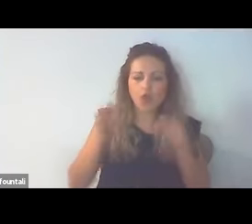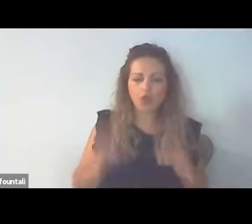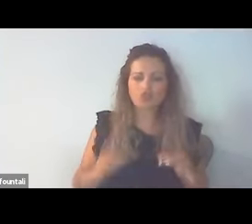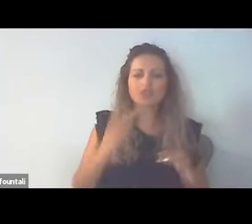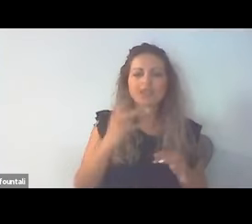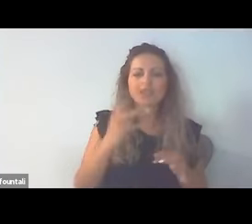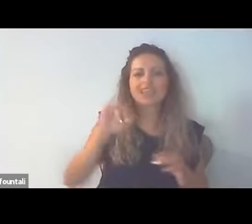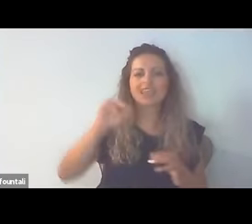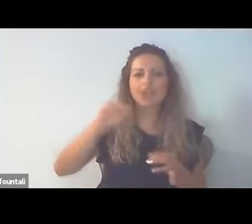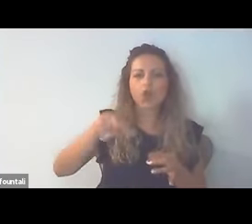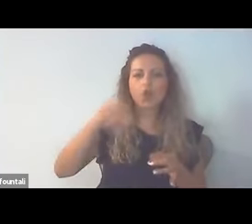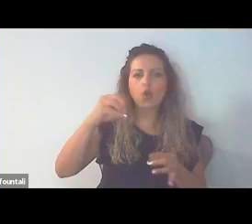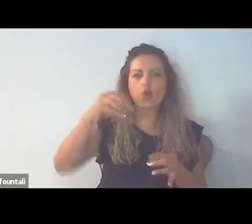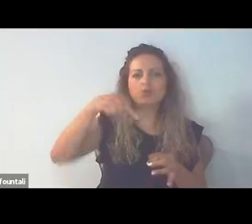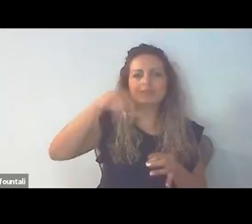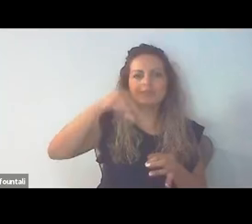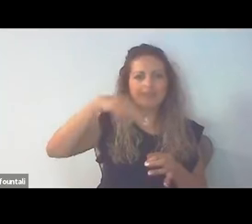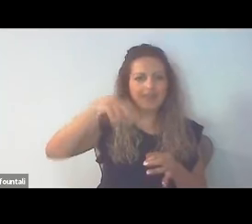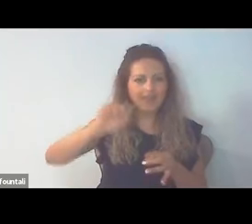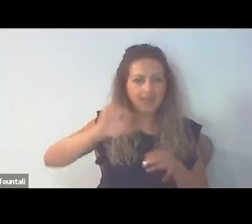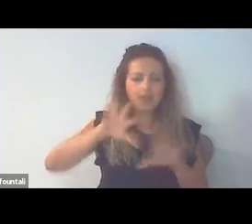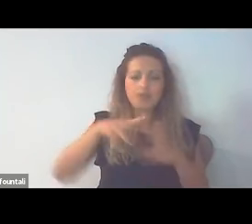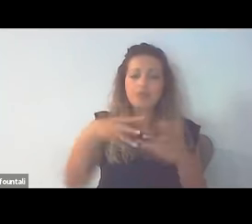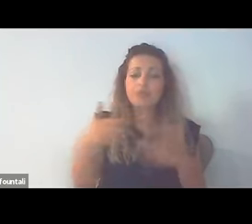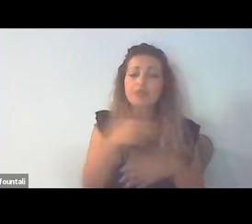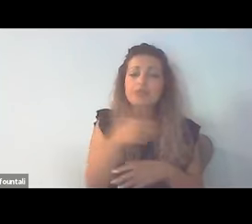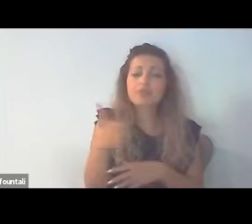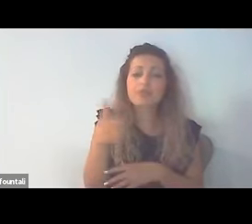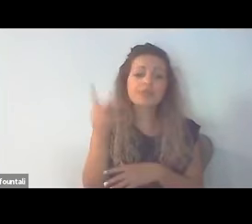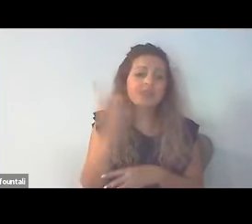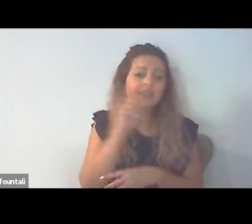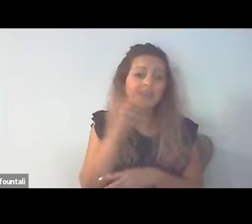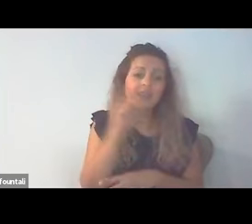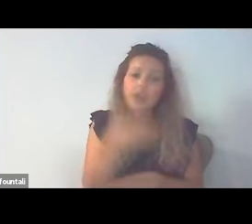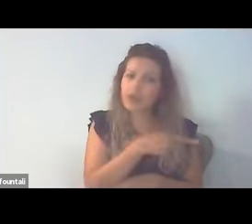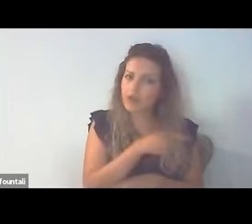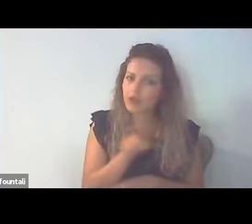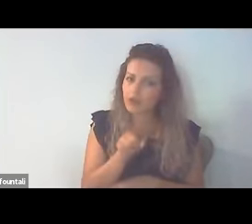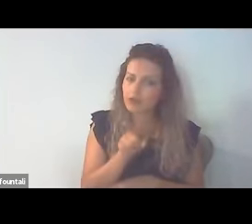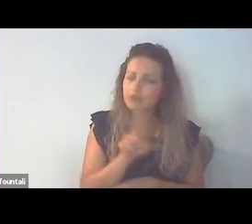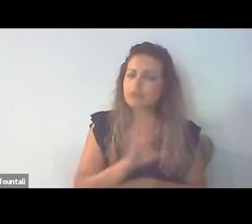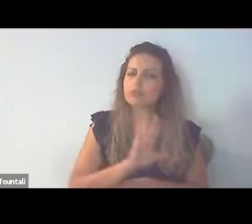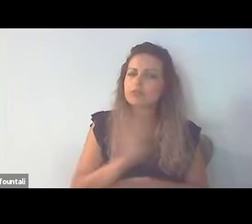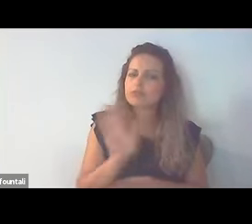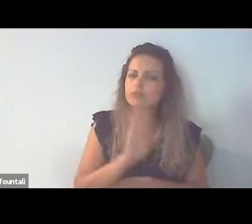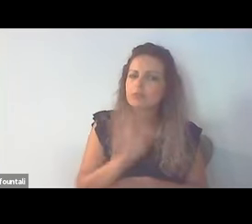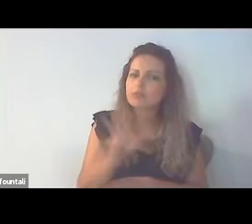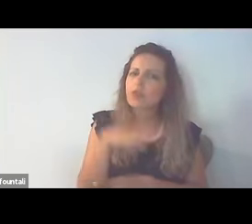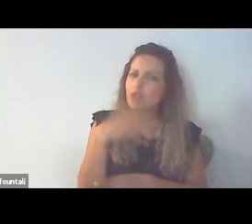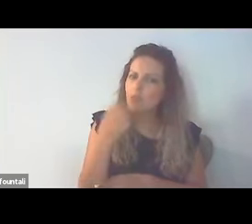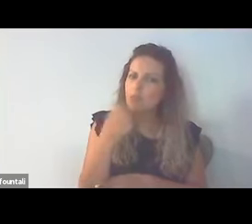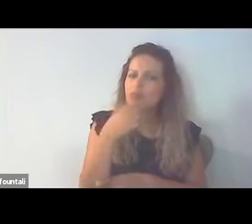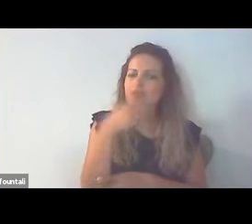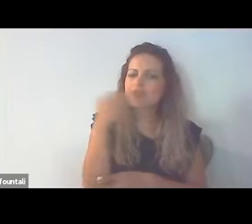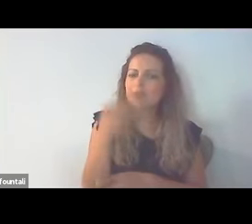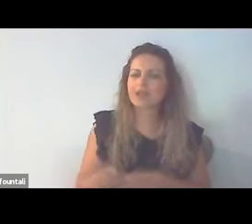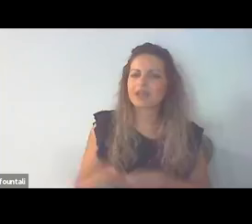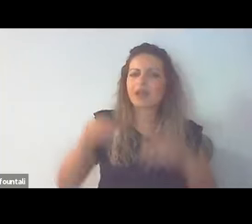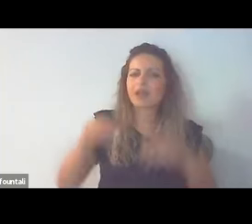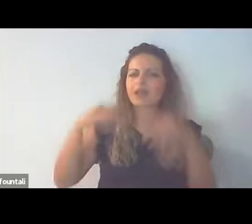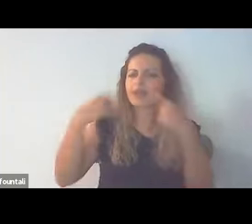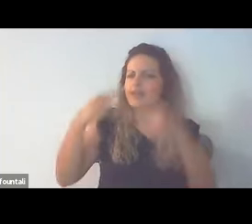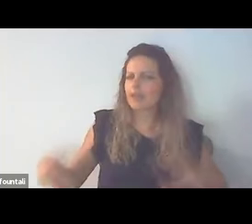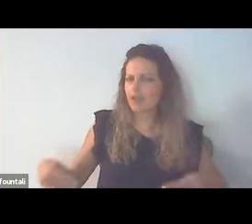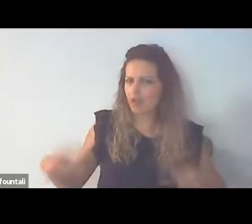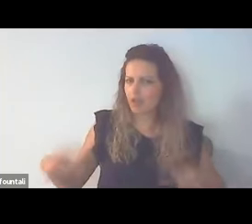σαν, πέρα από τα γυναικεία ζητήματα, τα ζητήματα των θηλυκοτήτων, ιεραρχούμε πολύ ψηλά και τα